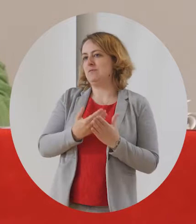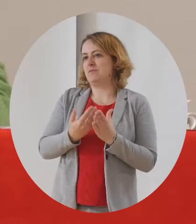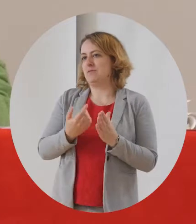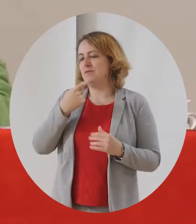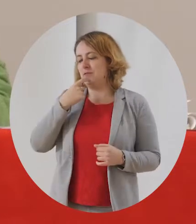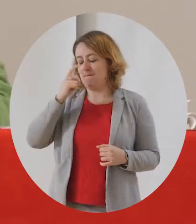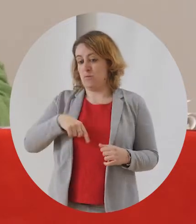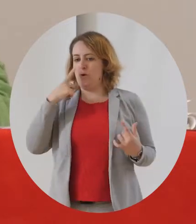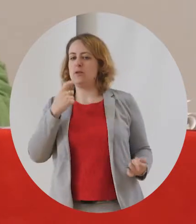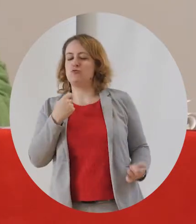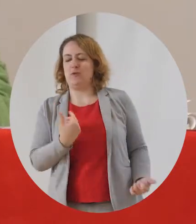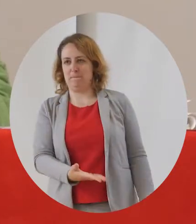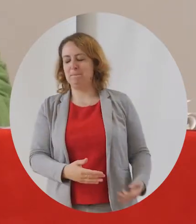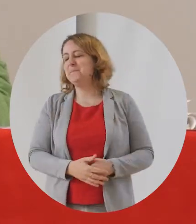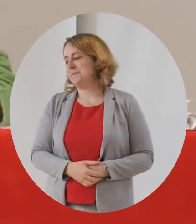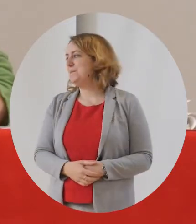vigilant, quoi.